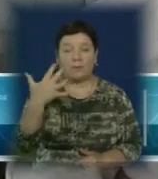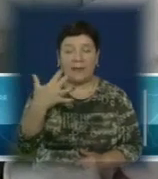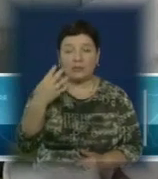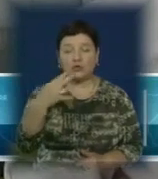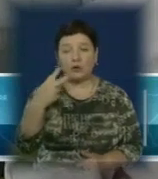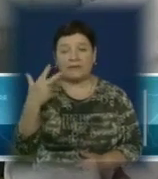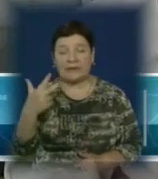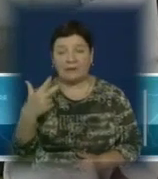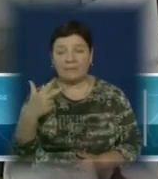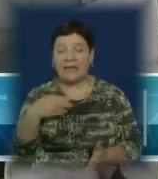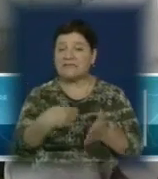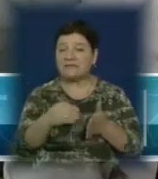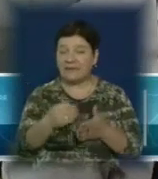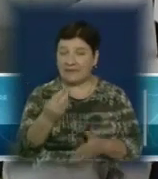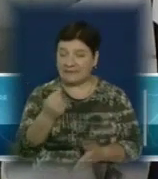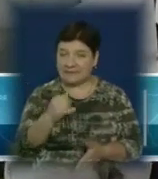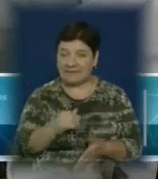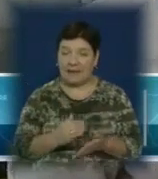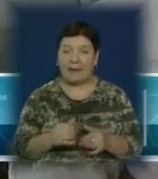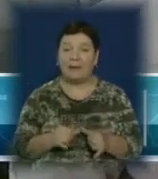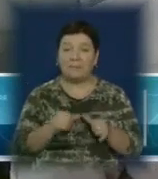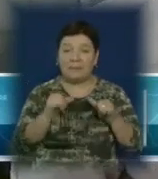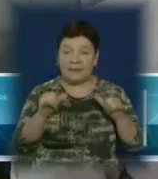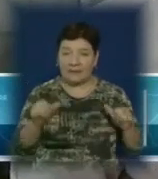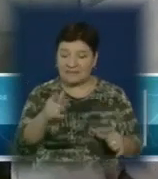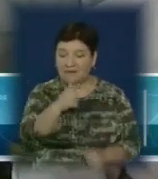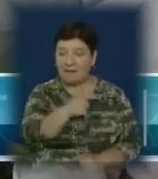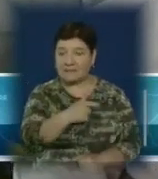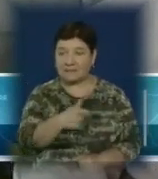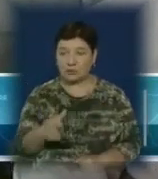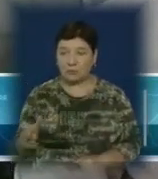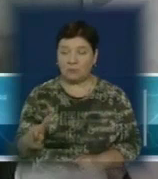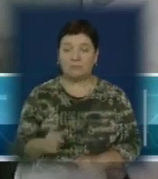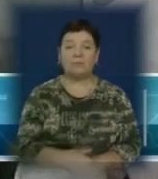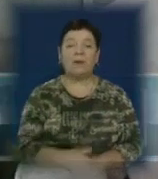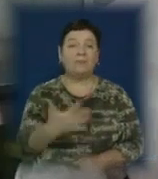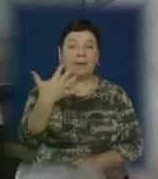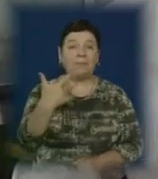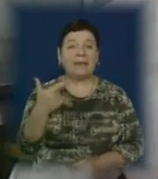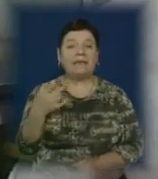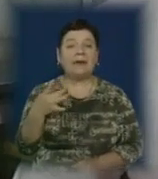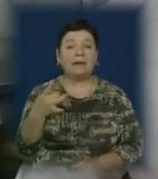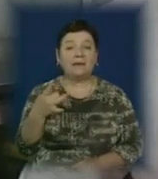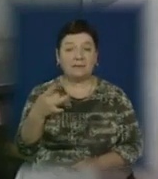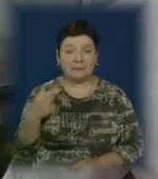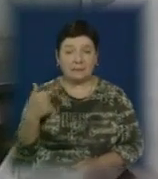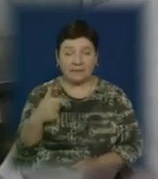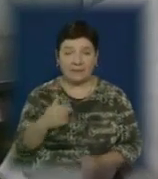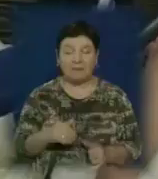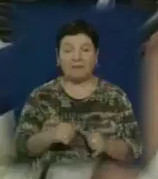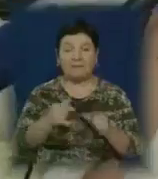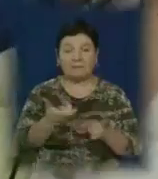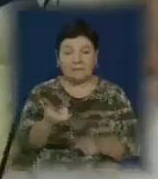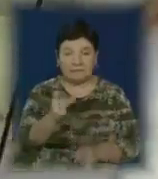маленько піднялася ціна, бо тепер якось вони не сезон, та на 5 гривень на свині ціна